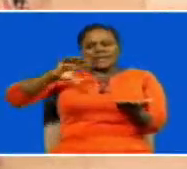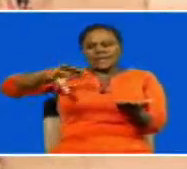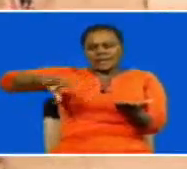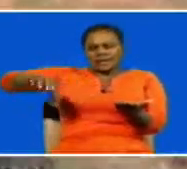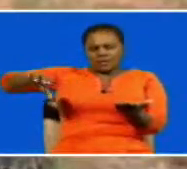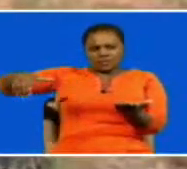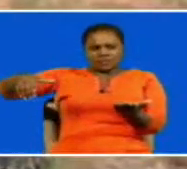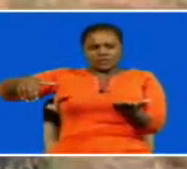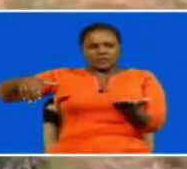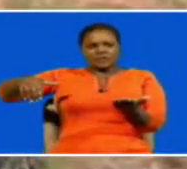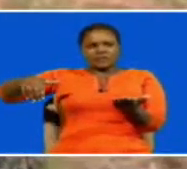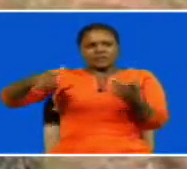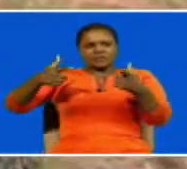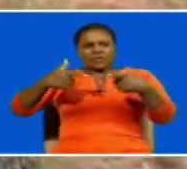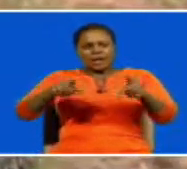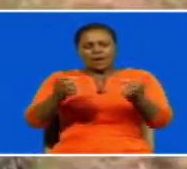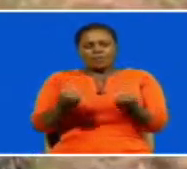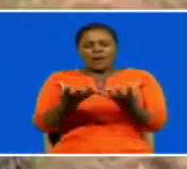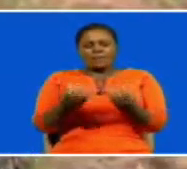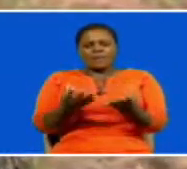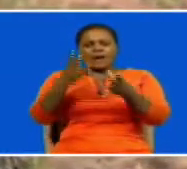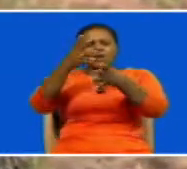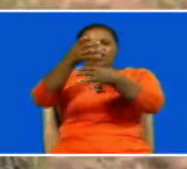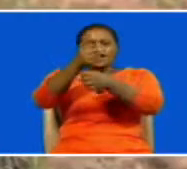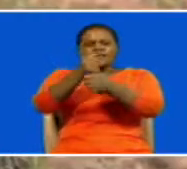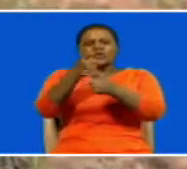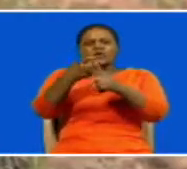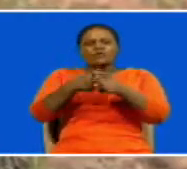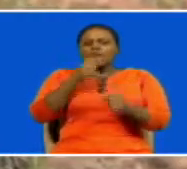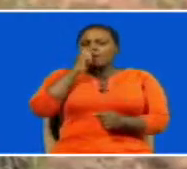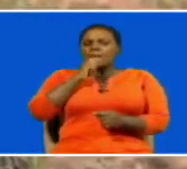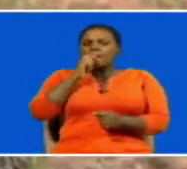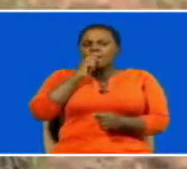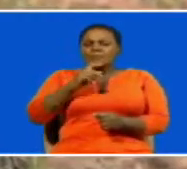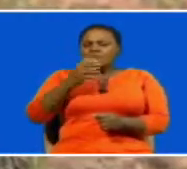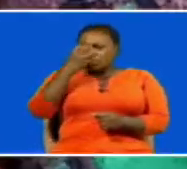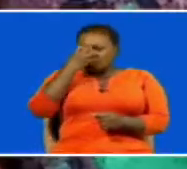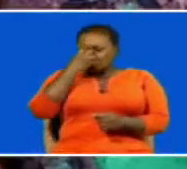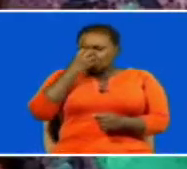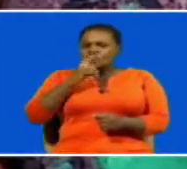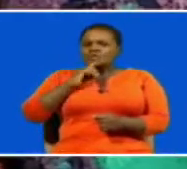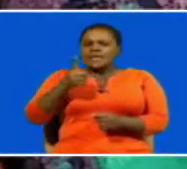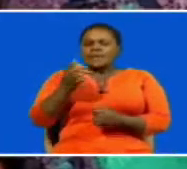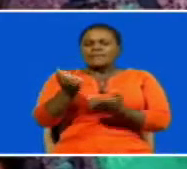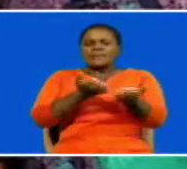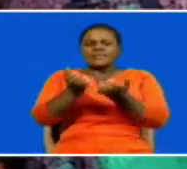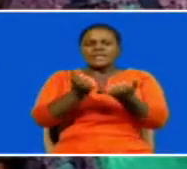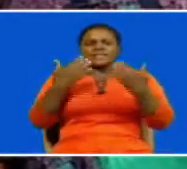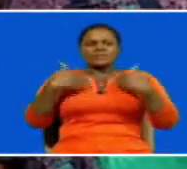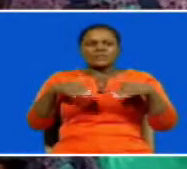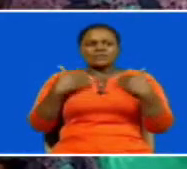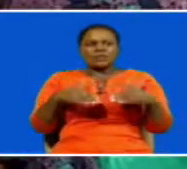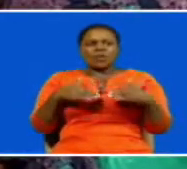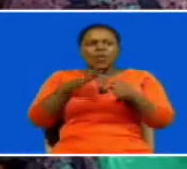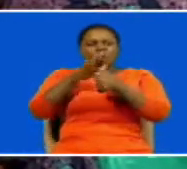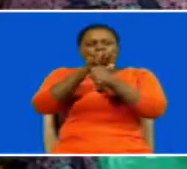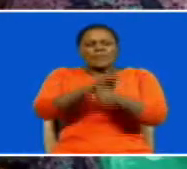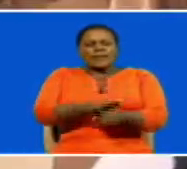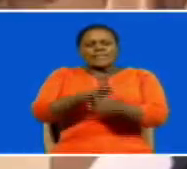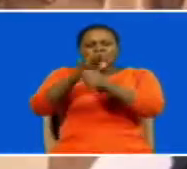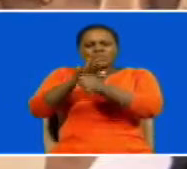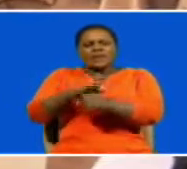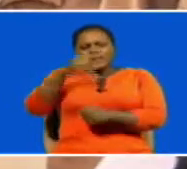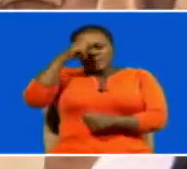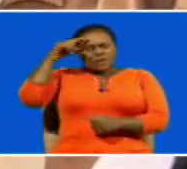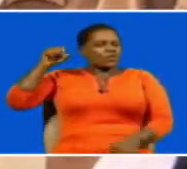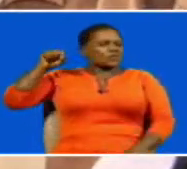na kupisha kiwanda cha gesi cha taifa. Ruto alihoji kuwa wawekezaji wengi wamekuwa kinyanyaswa